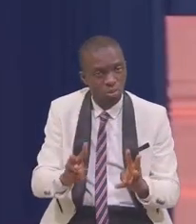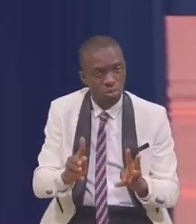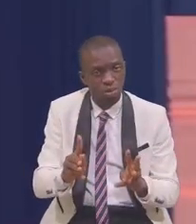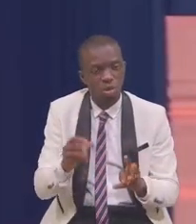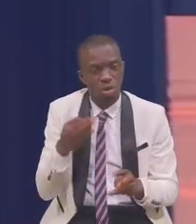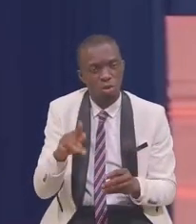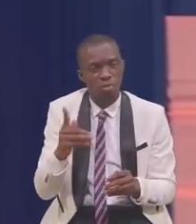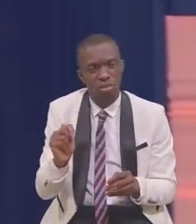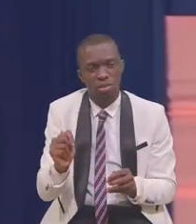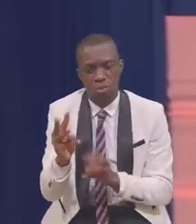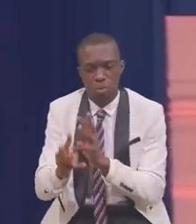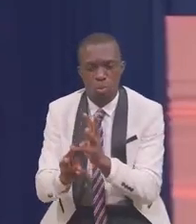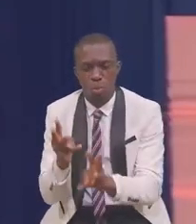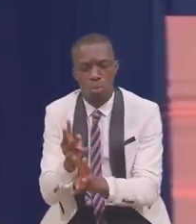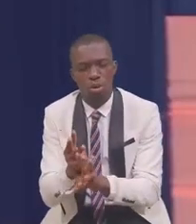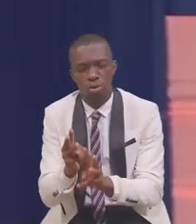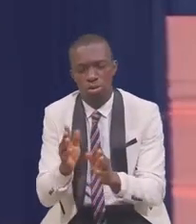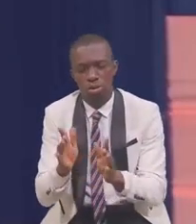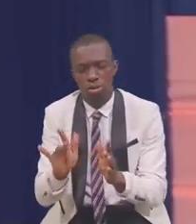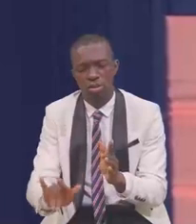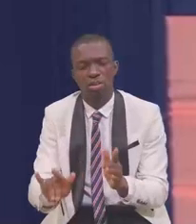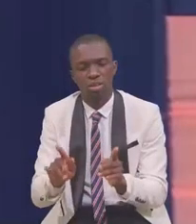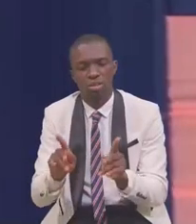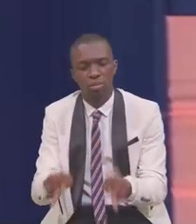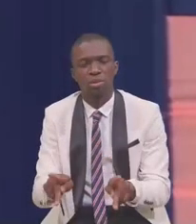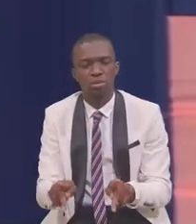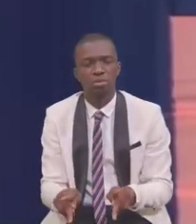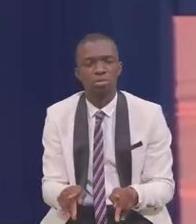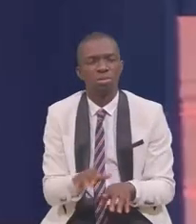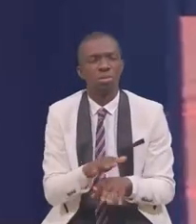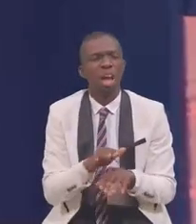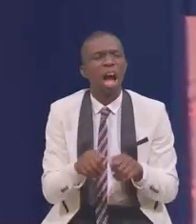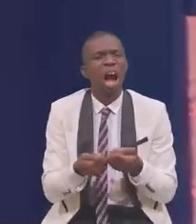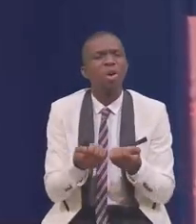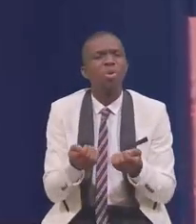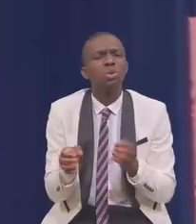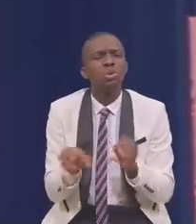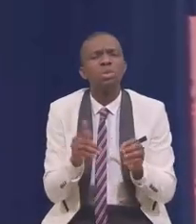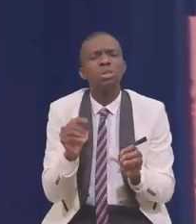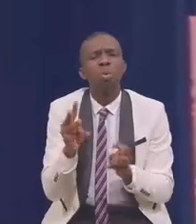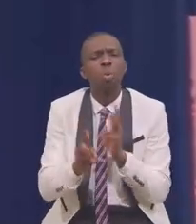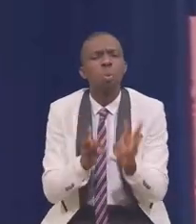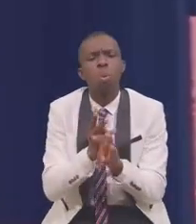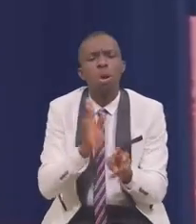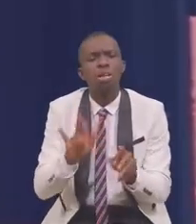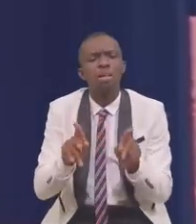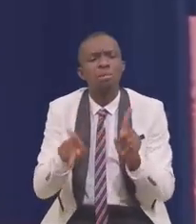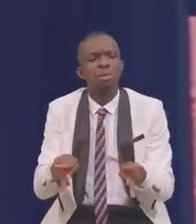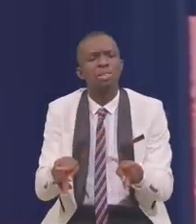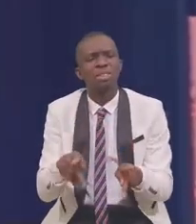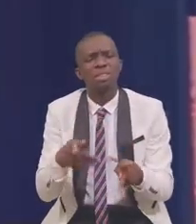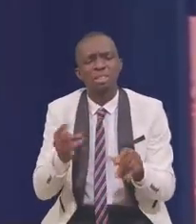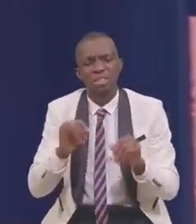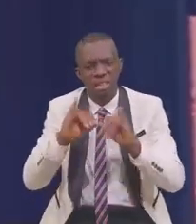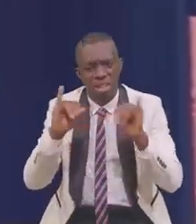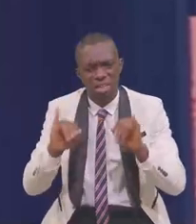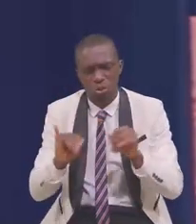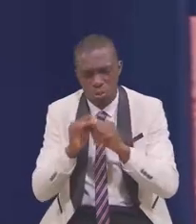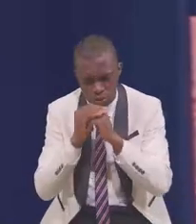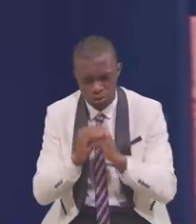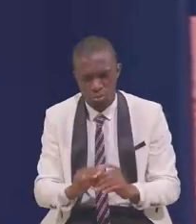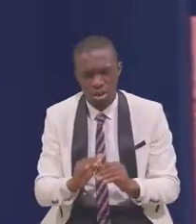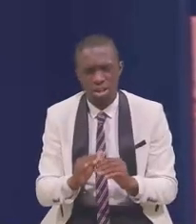des nations. Comment les nations... les païens, les animistes, les idolâtres, comment ils font ceci et